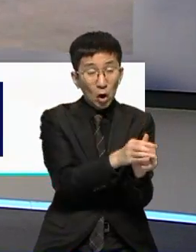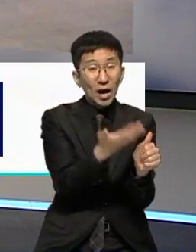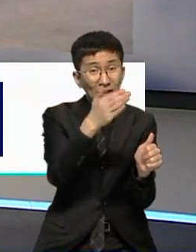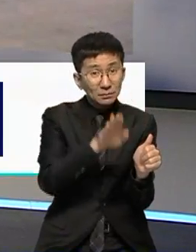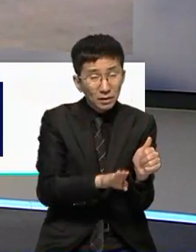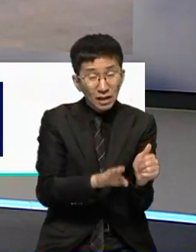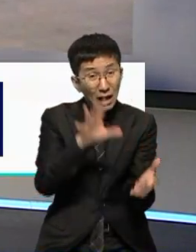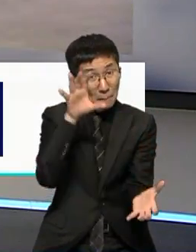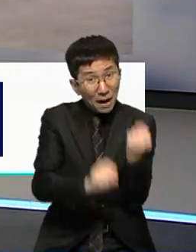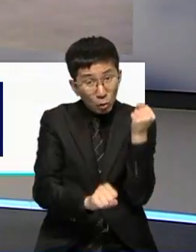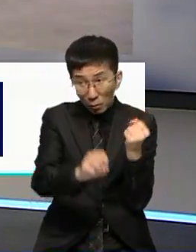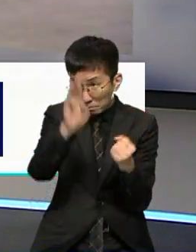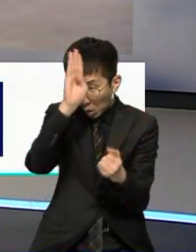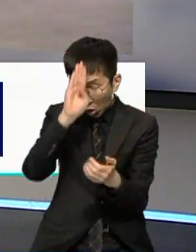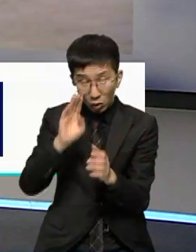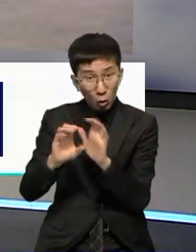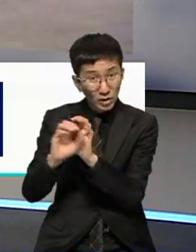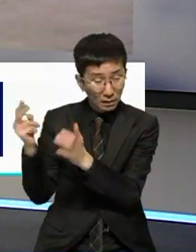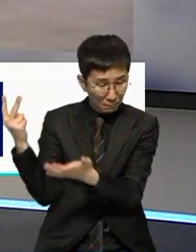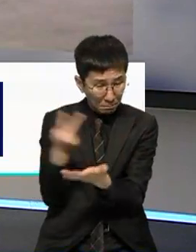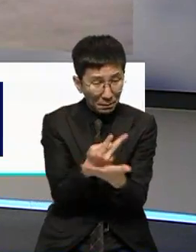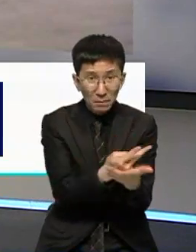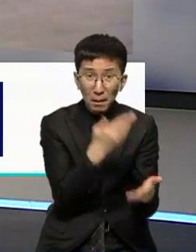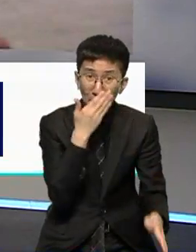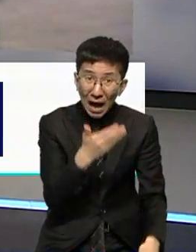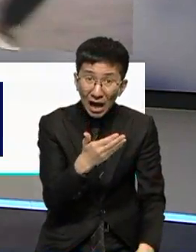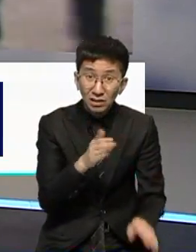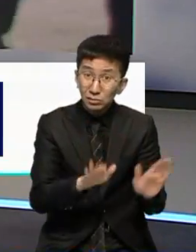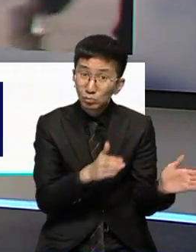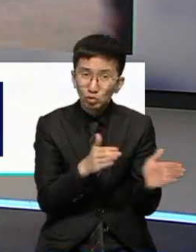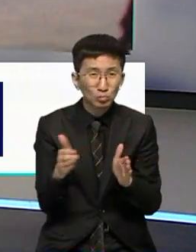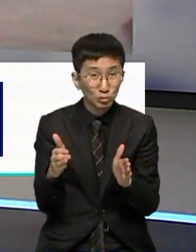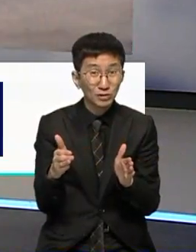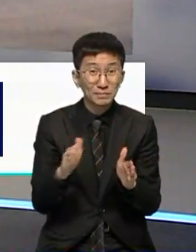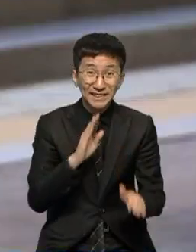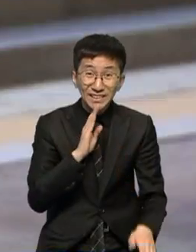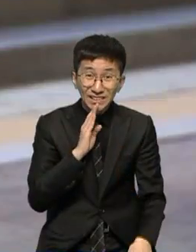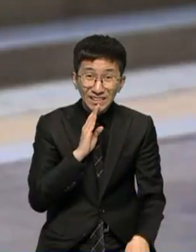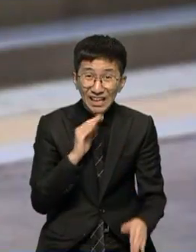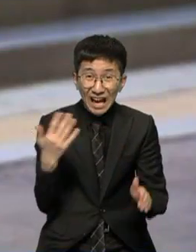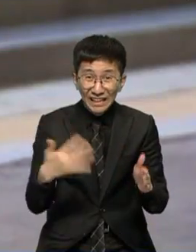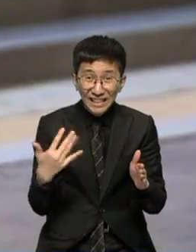할 수 있는 건 아니니까 지금은 준비를 하고 있는 중인 거죠?